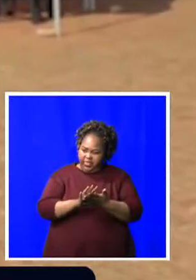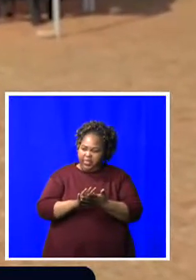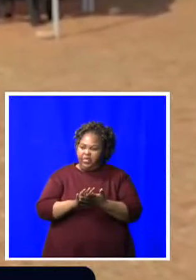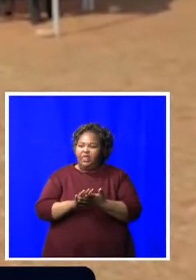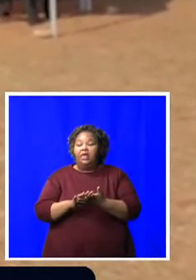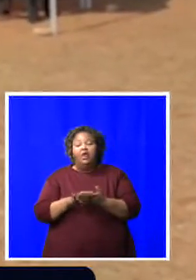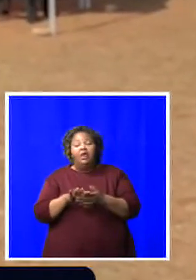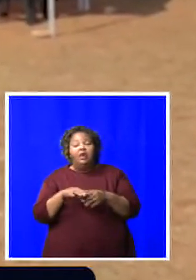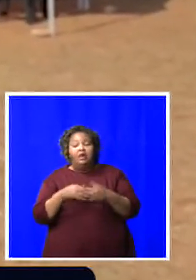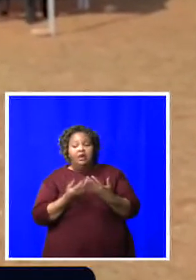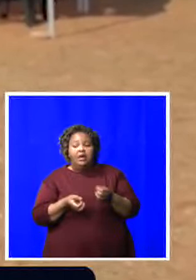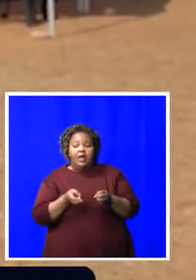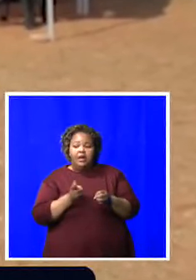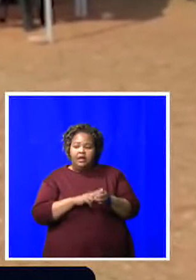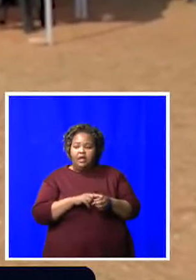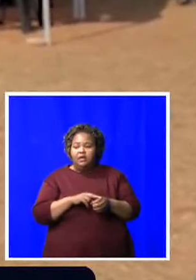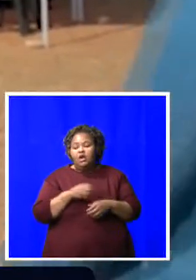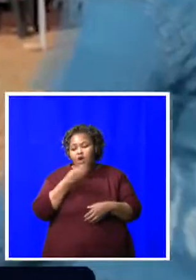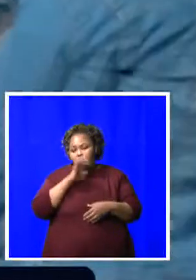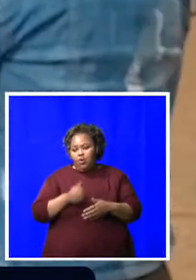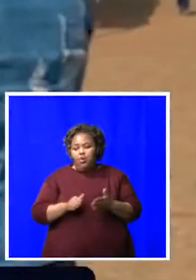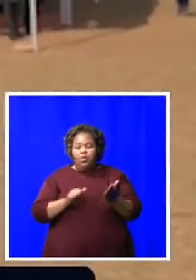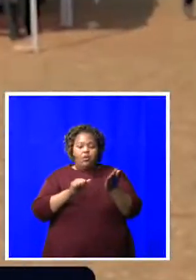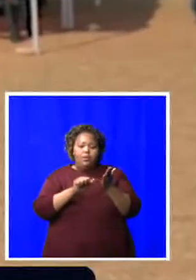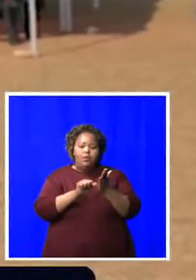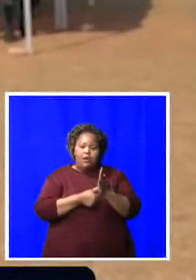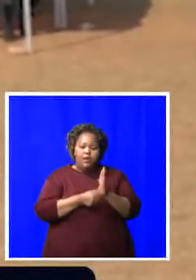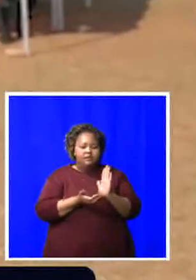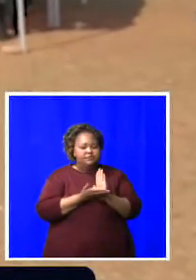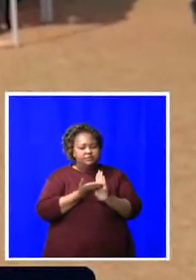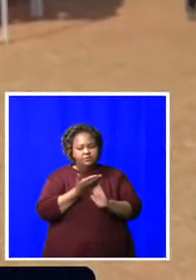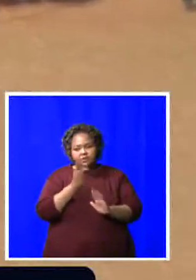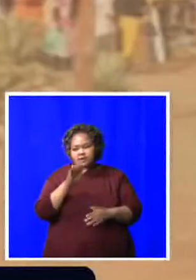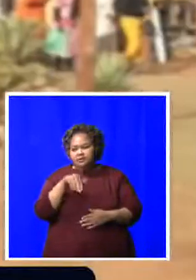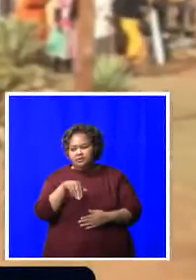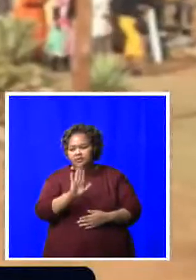kusiphatha kahle nemali yabogogo hawo tinzawo sisitakale asemukeli asi